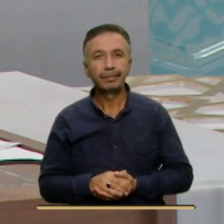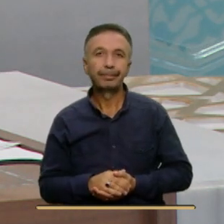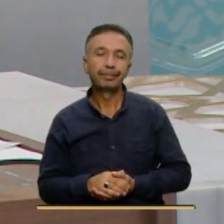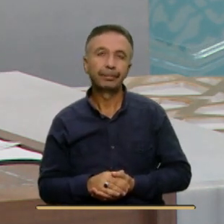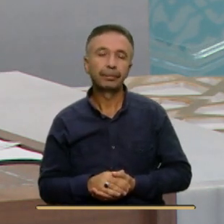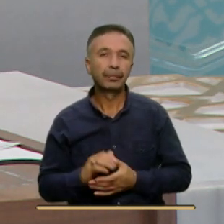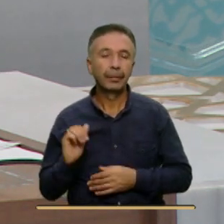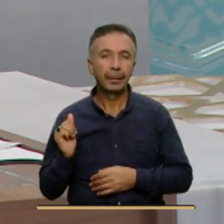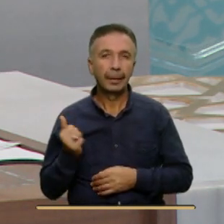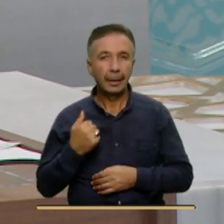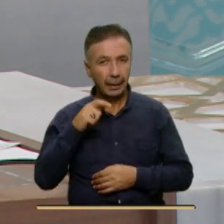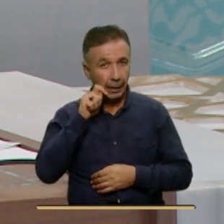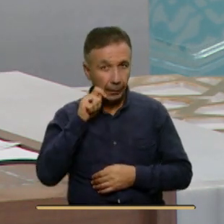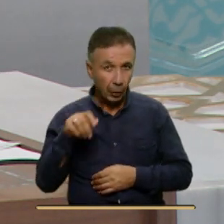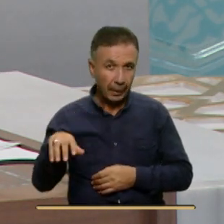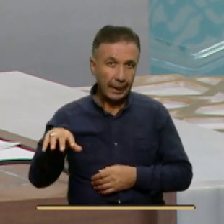Değerli müminler,